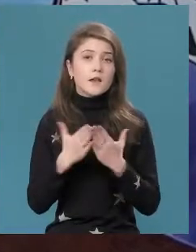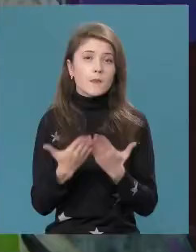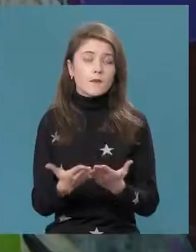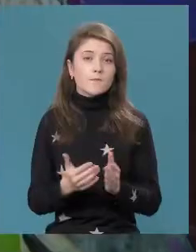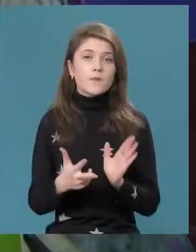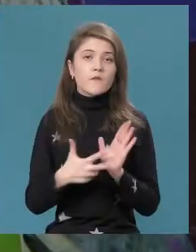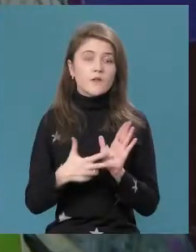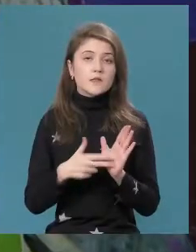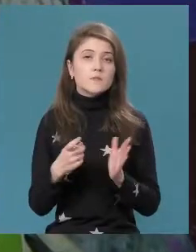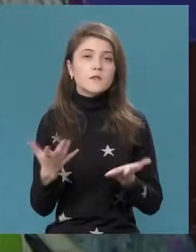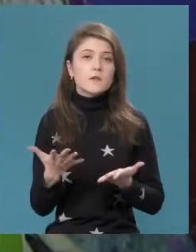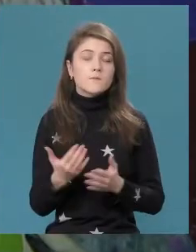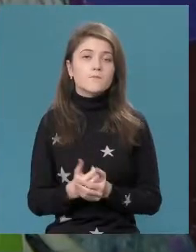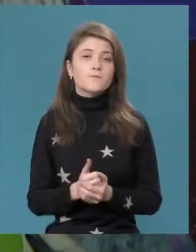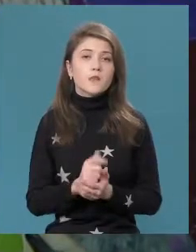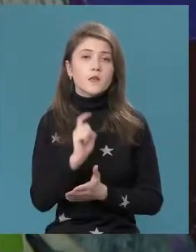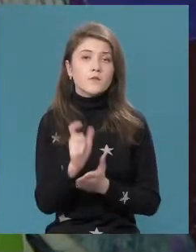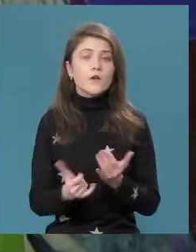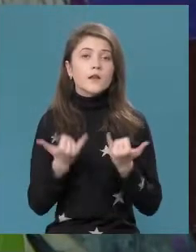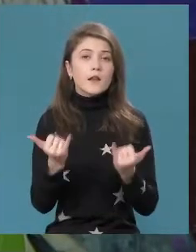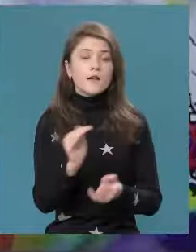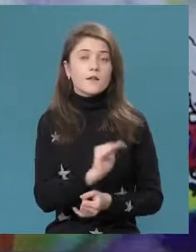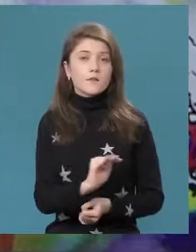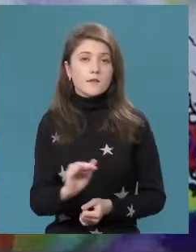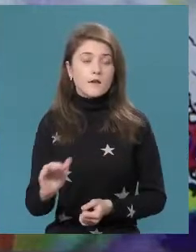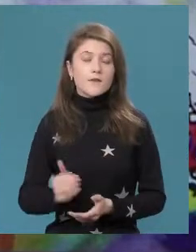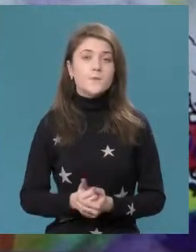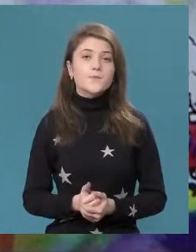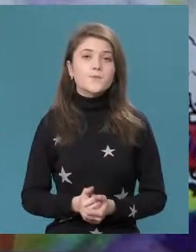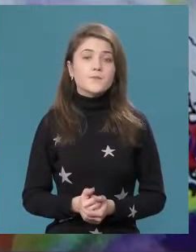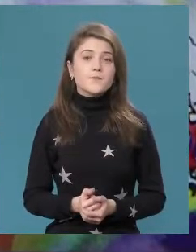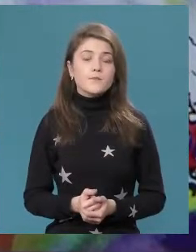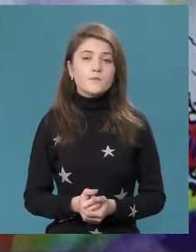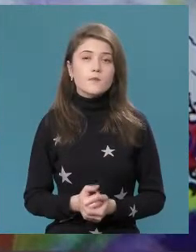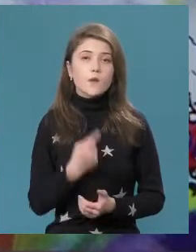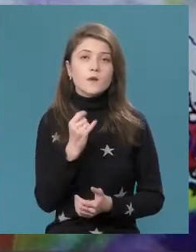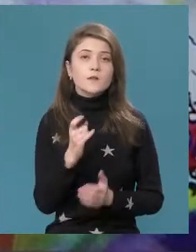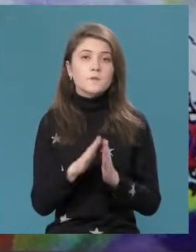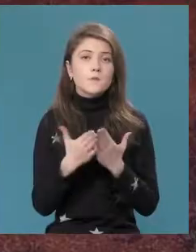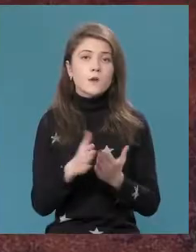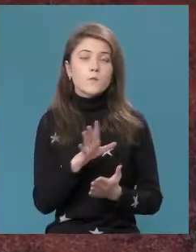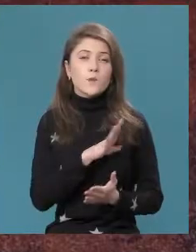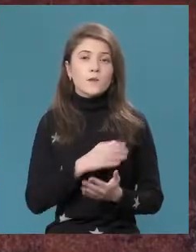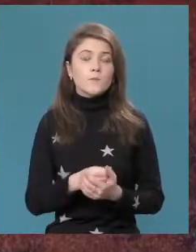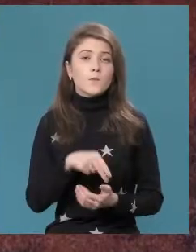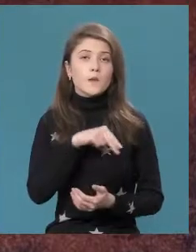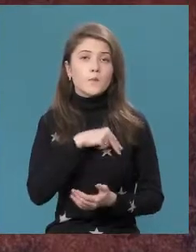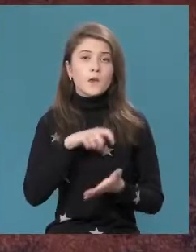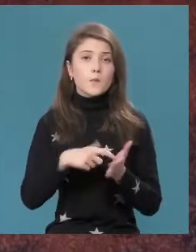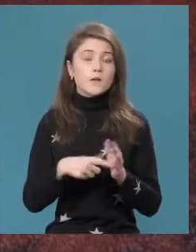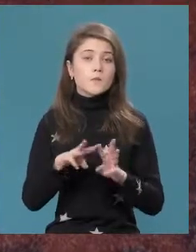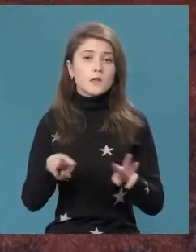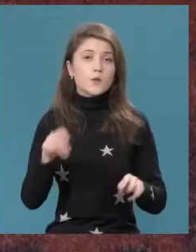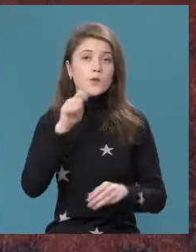з яких твори для дітей. І одна із збірок була відзначеною премією Кабінету міністрів України